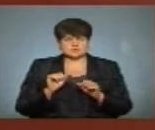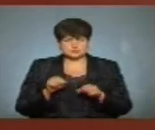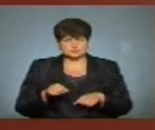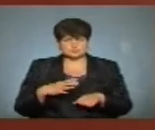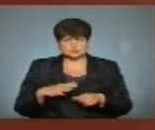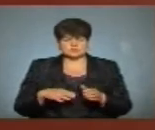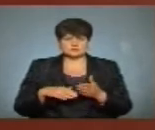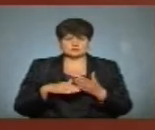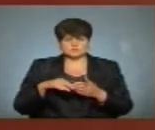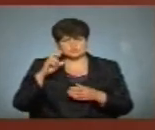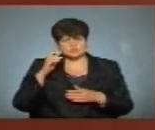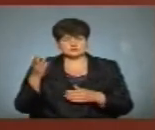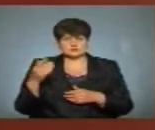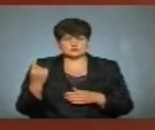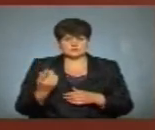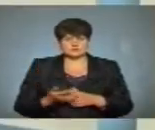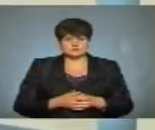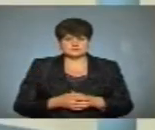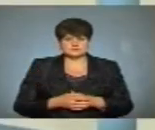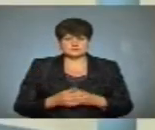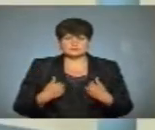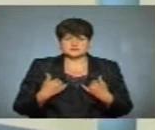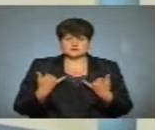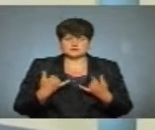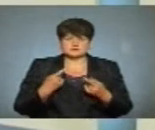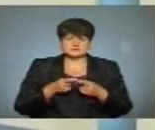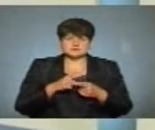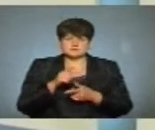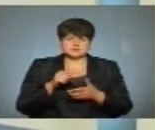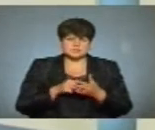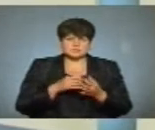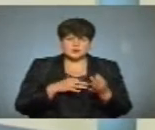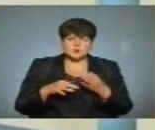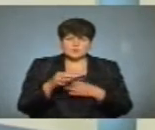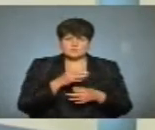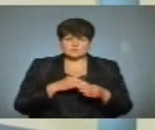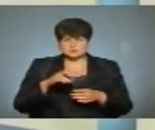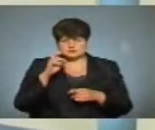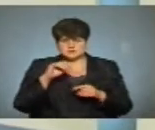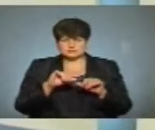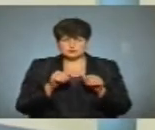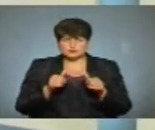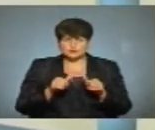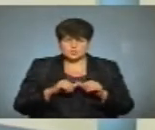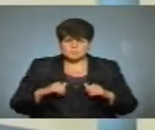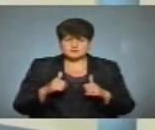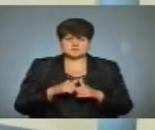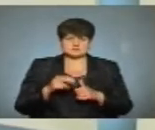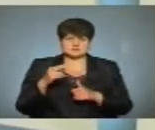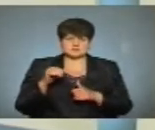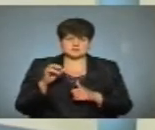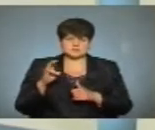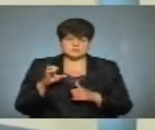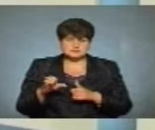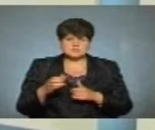допомогу загалом від держави чи області? Ну, ми сьогодні це питання обговорювали на державній комісії ТЕБ-ТНС, і